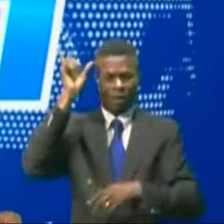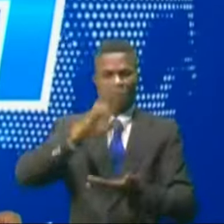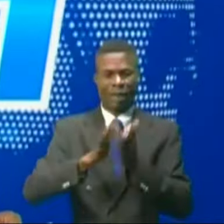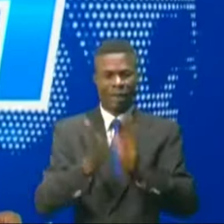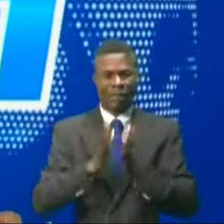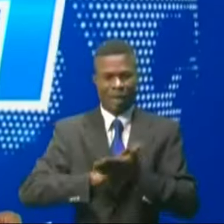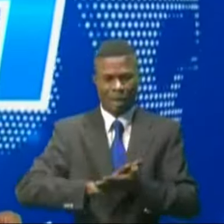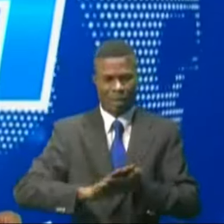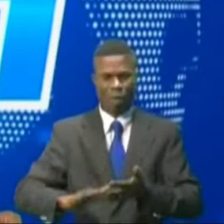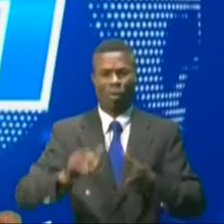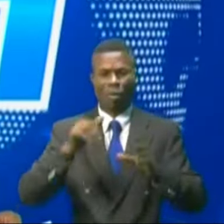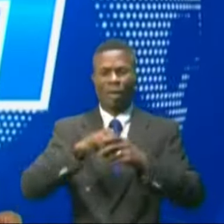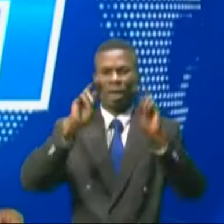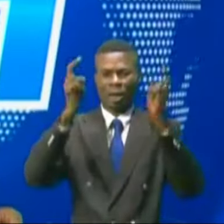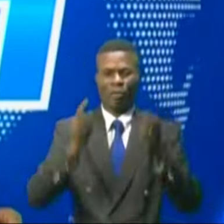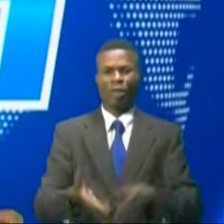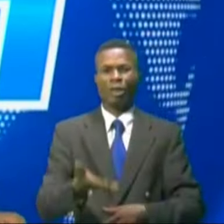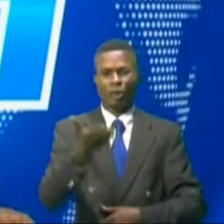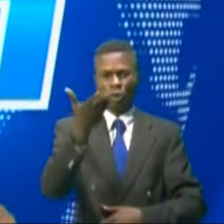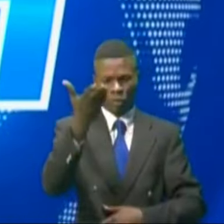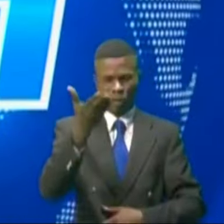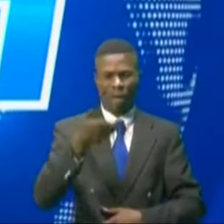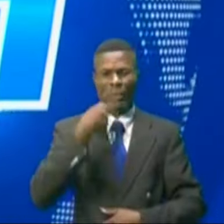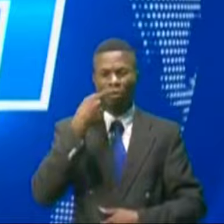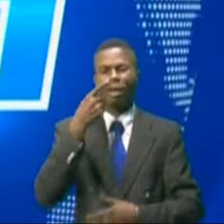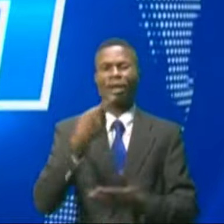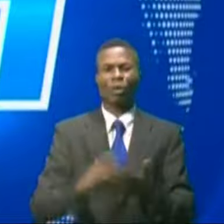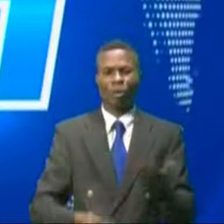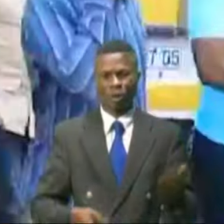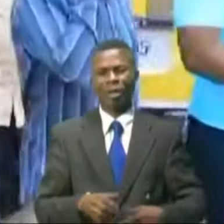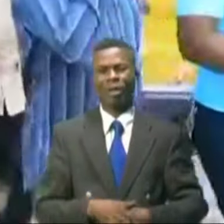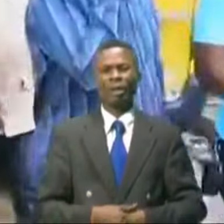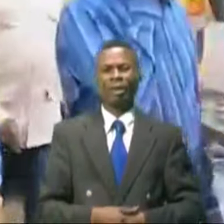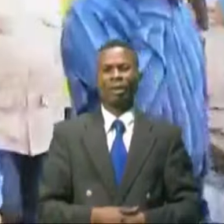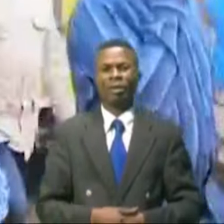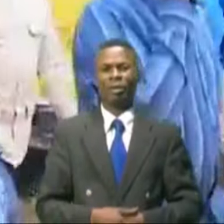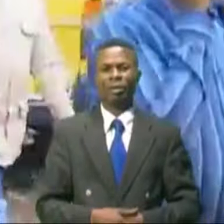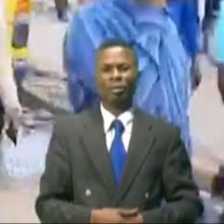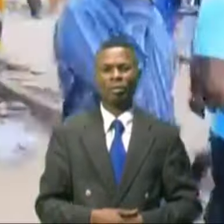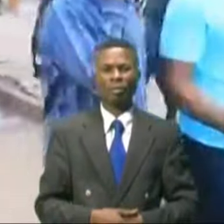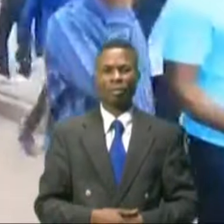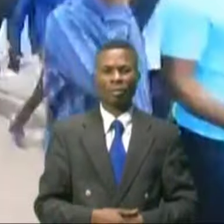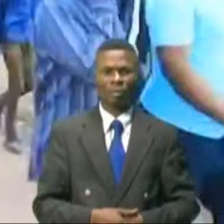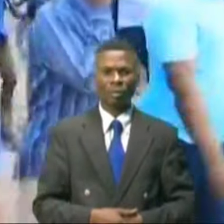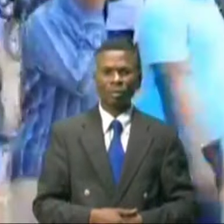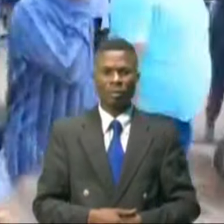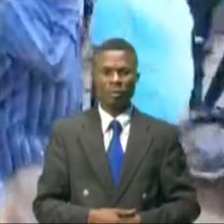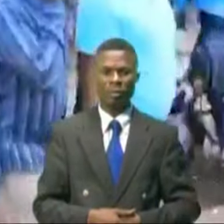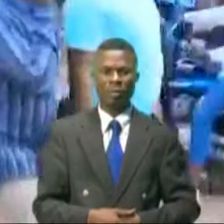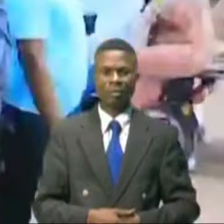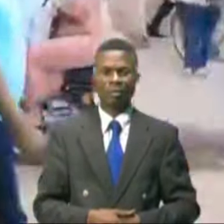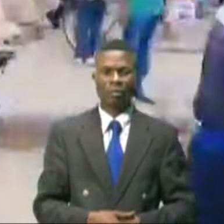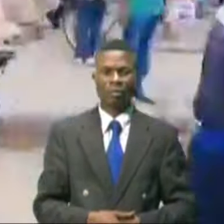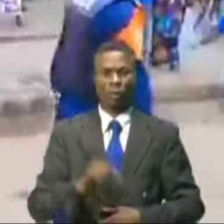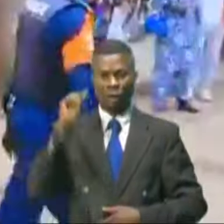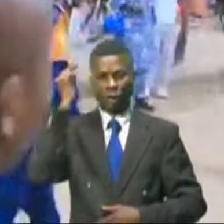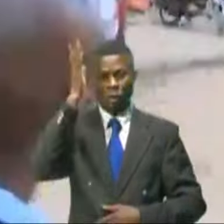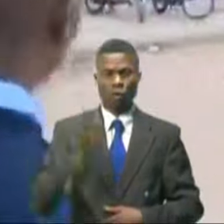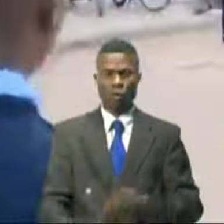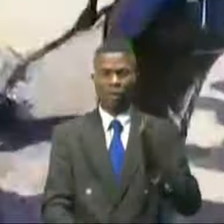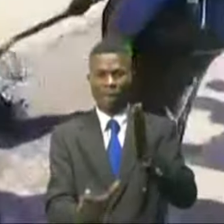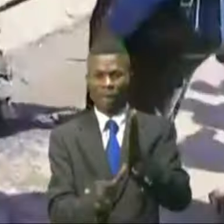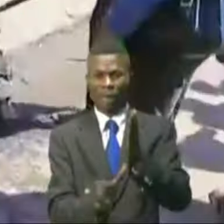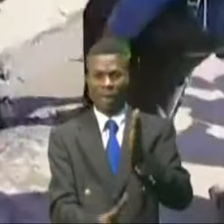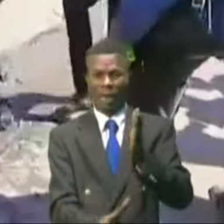salubre. Alain Bikaï nous décrit la nature de ces travaux. Le maire intermédiaire de la ville de Lubumbashi, honorable